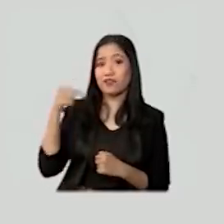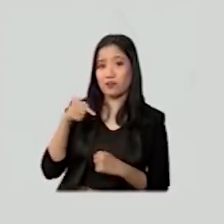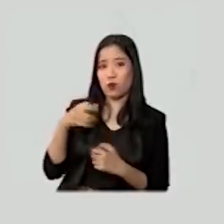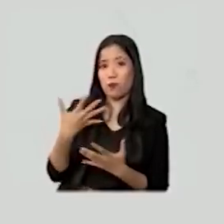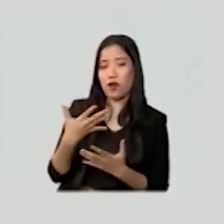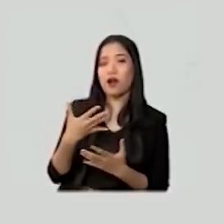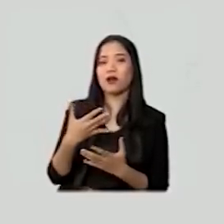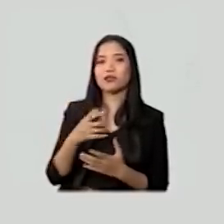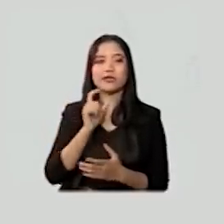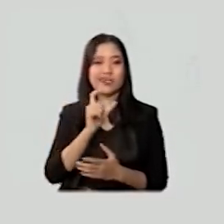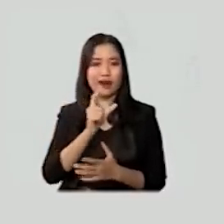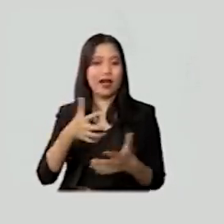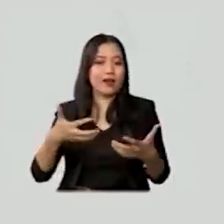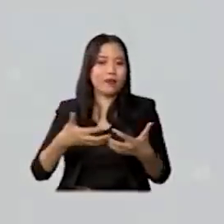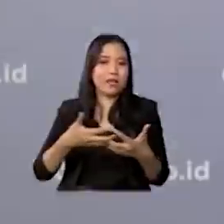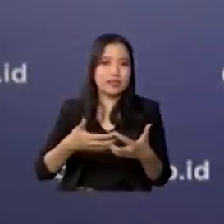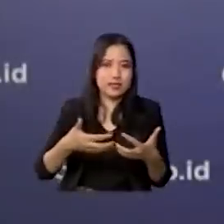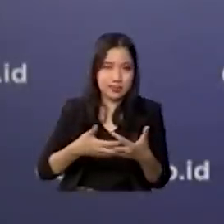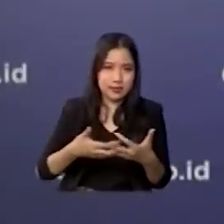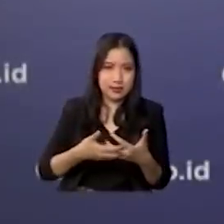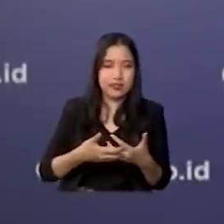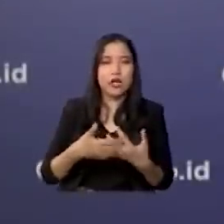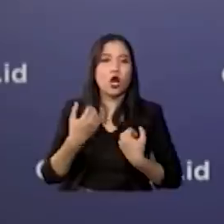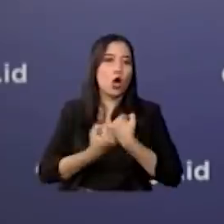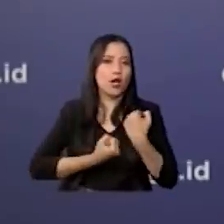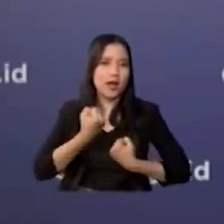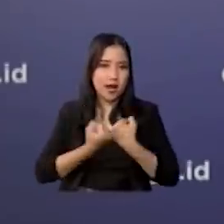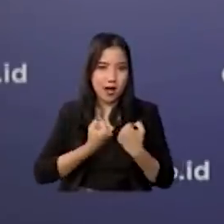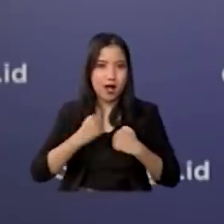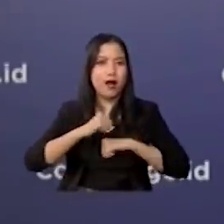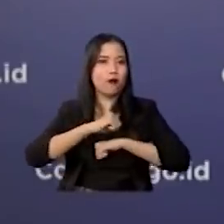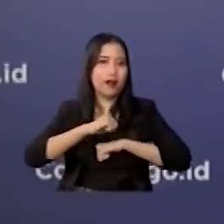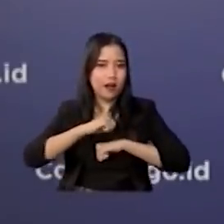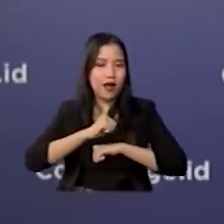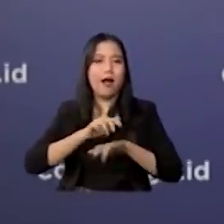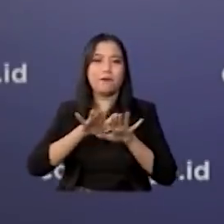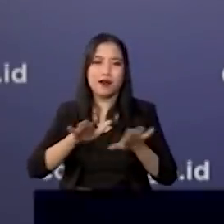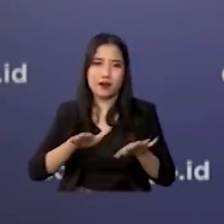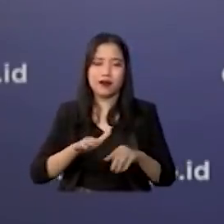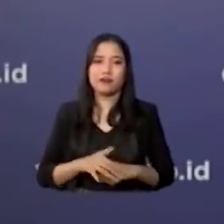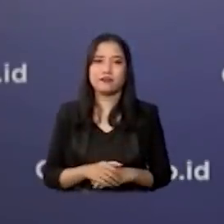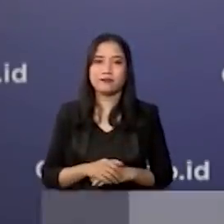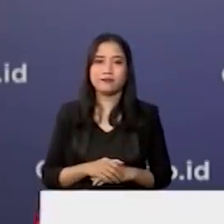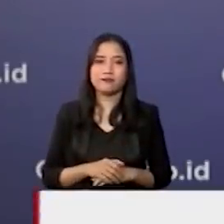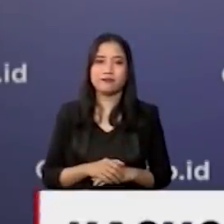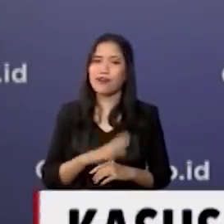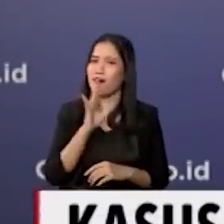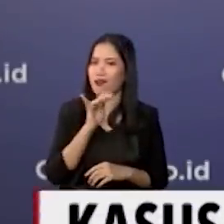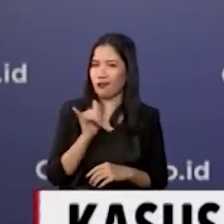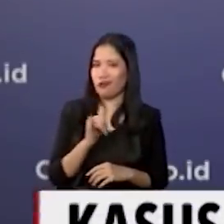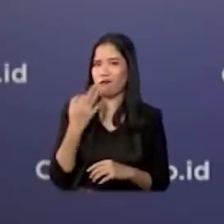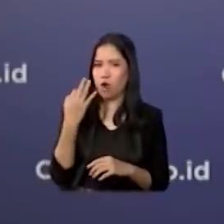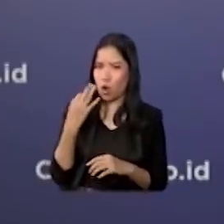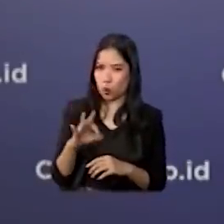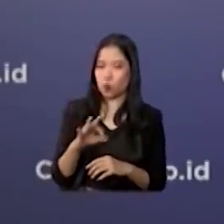salah satu bentuk adaptasi kebiasaan baru, berolahraga dengan aman dari COVID-19. Agak aneh dan terasa